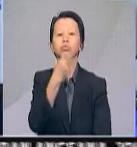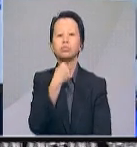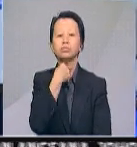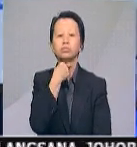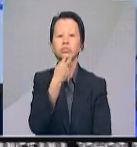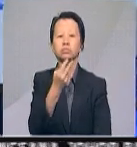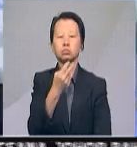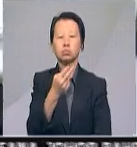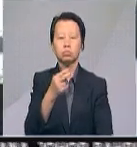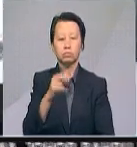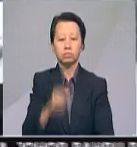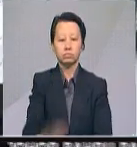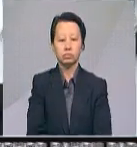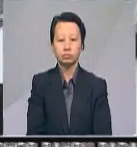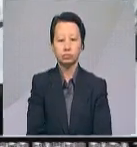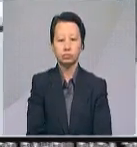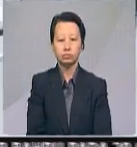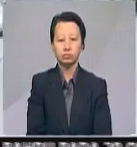one language.